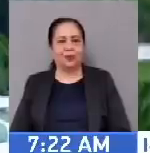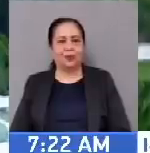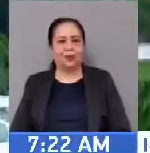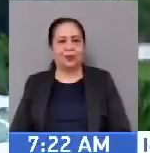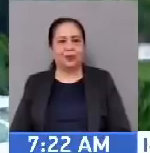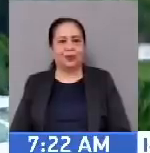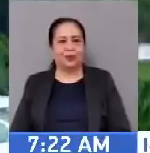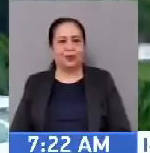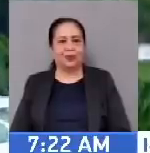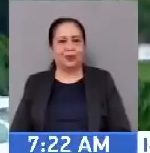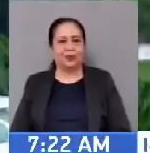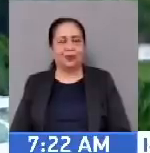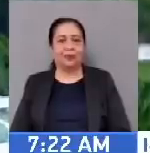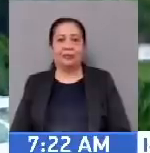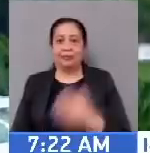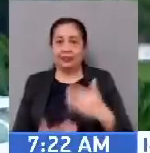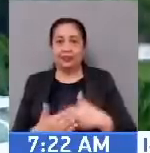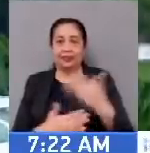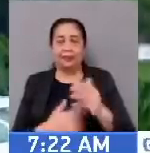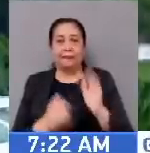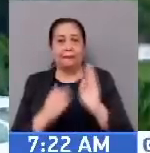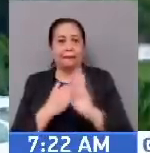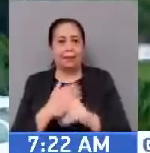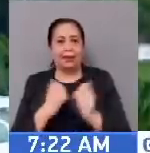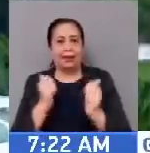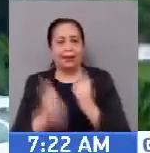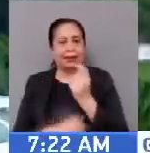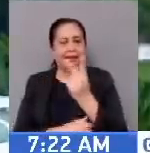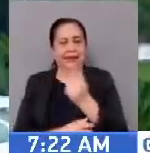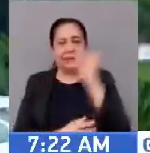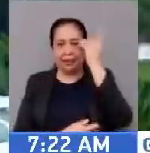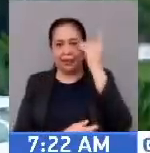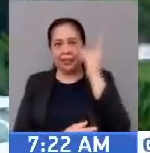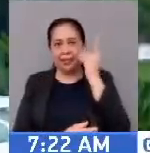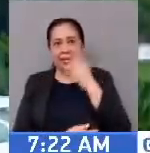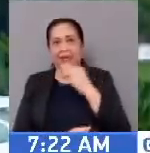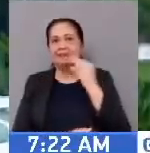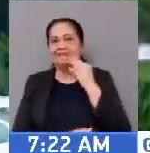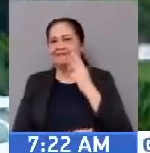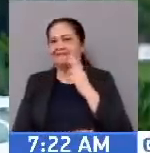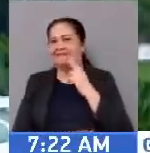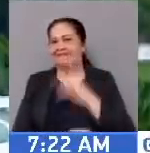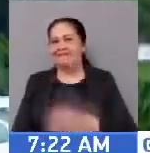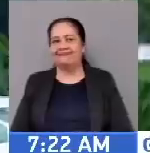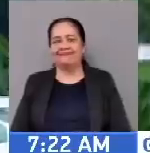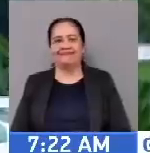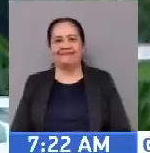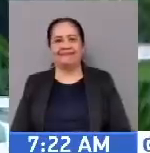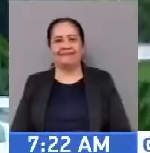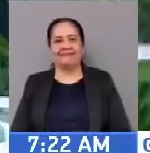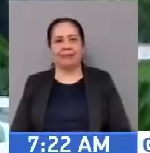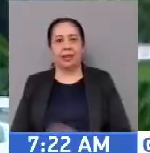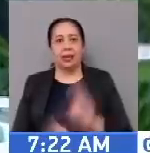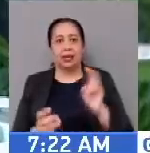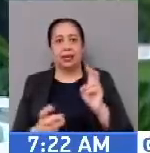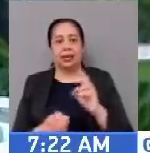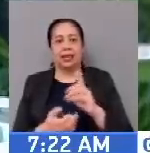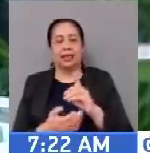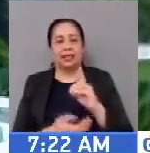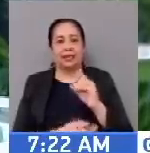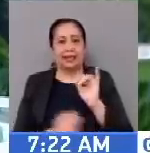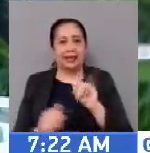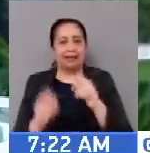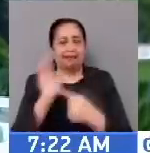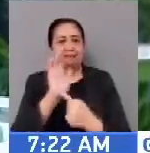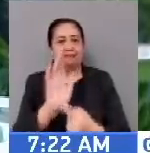2022. Samantala, balik telebisyon na ang tambalang Ding Dong Dantes at Mariam Rivera. Bibida ang dong yan sa pinakabagong sitcom na